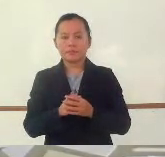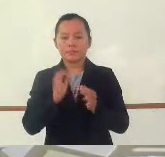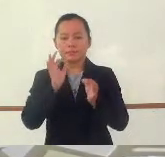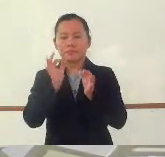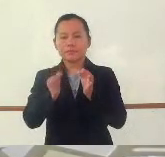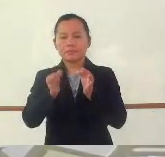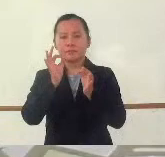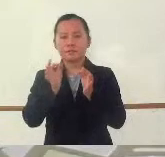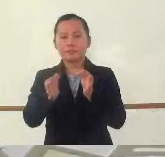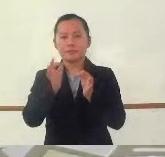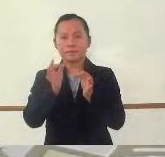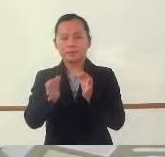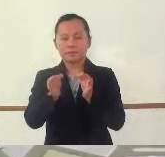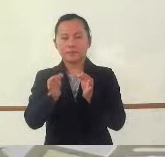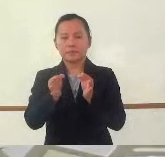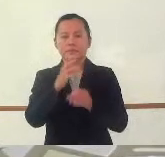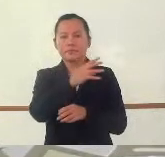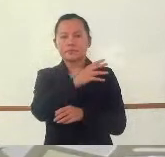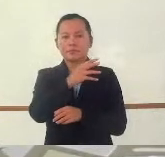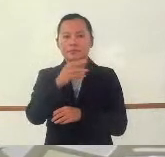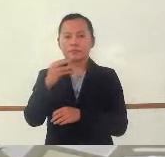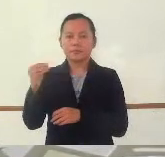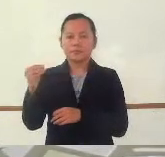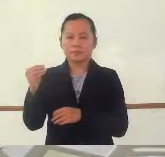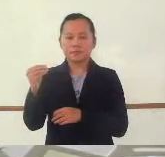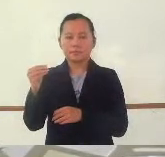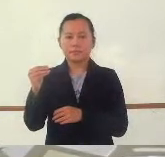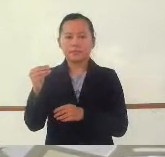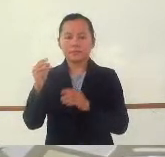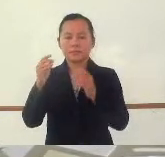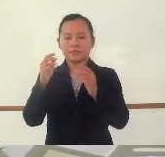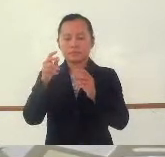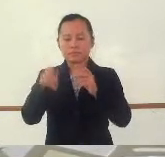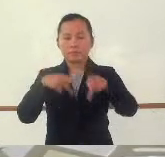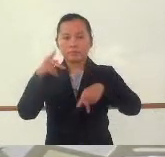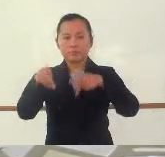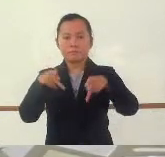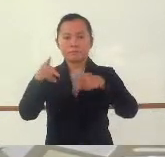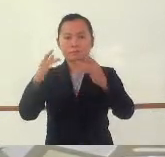bahasa isyarat, dan juga tim online.